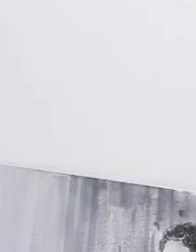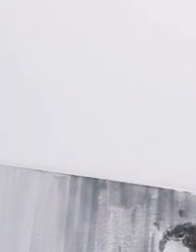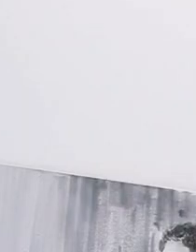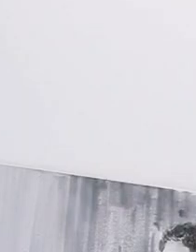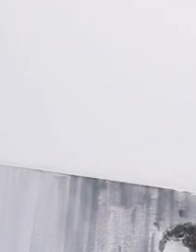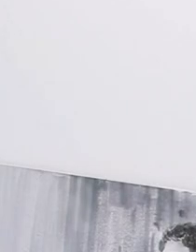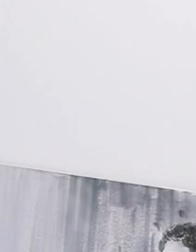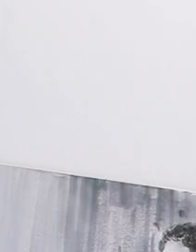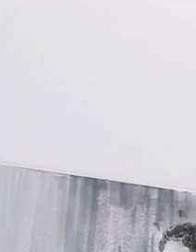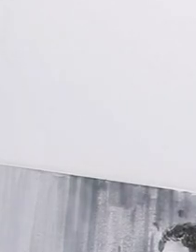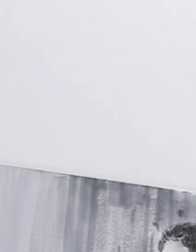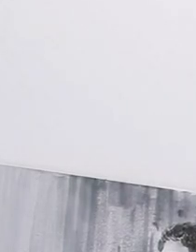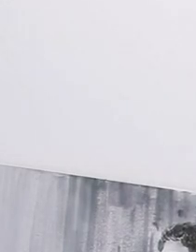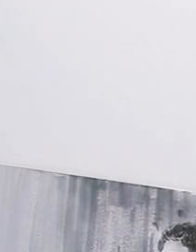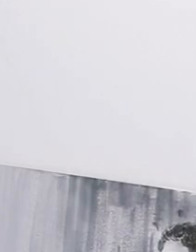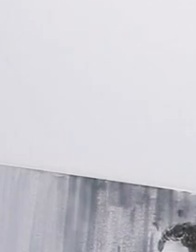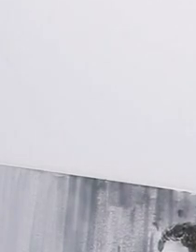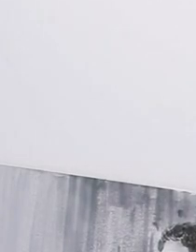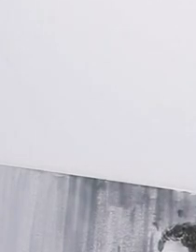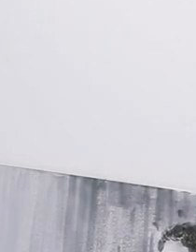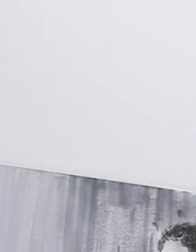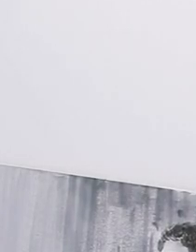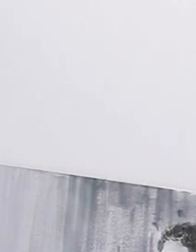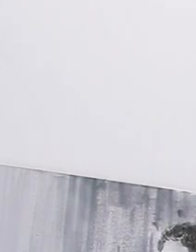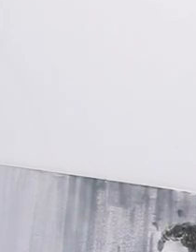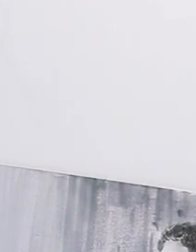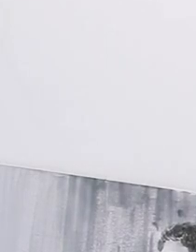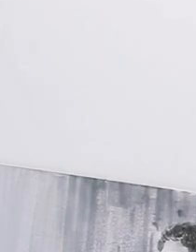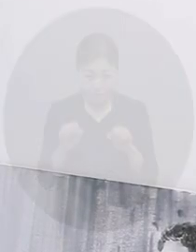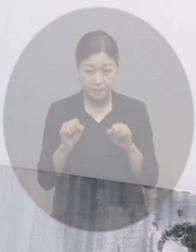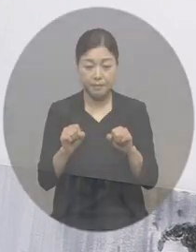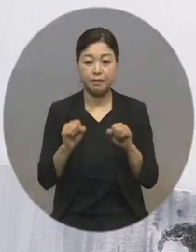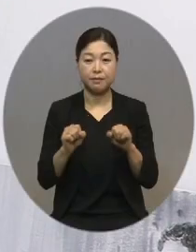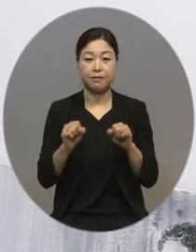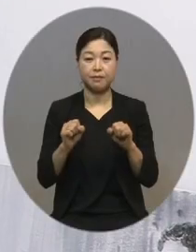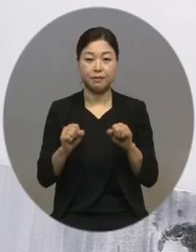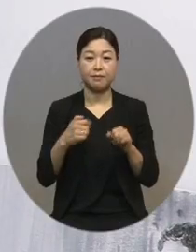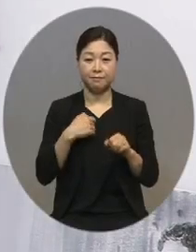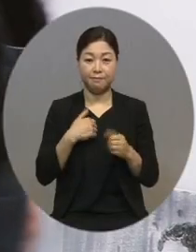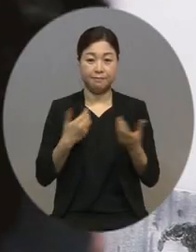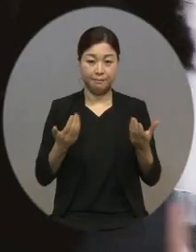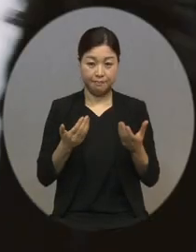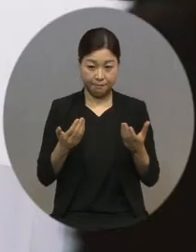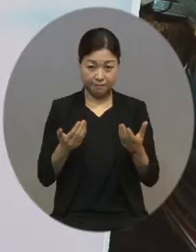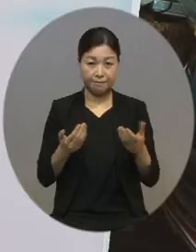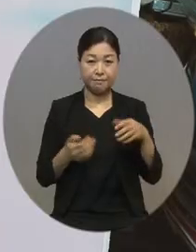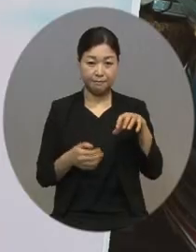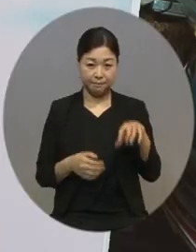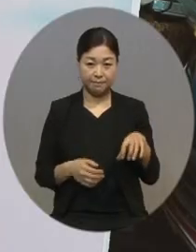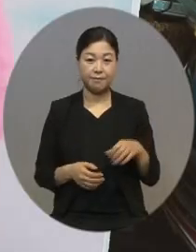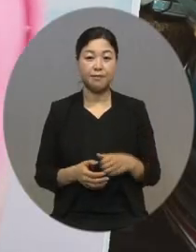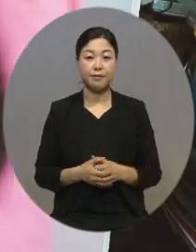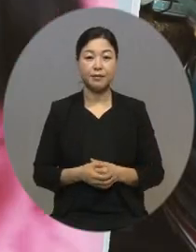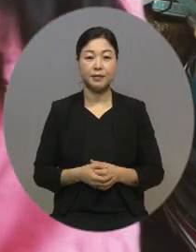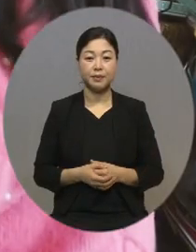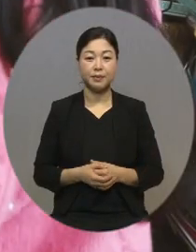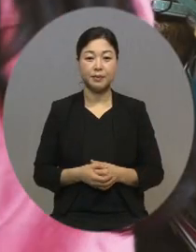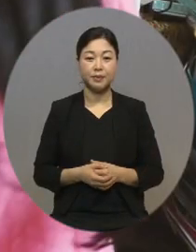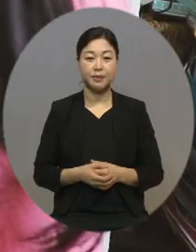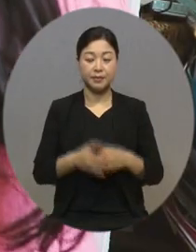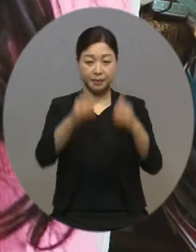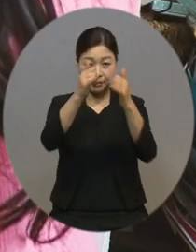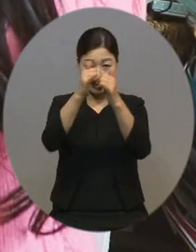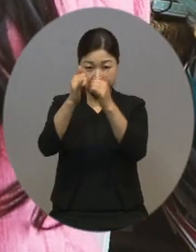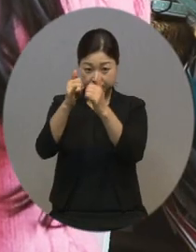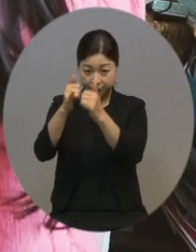여기가 저희 작업실입니다. 와. 인물 위주의 작품을